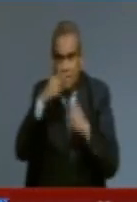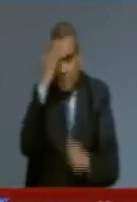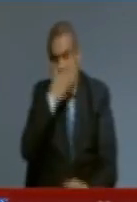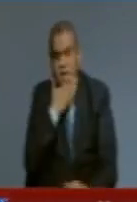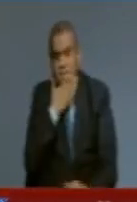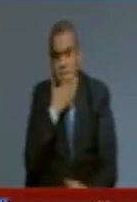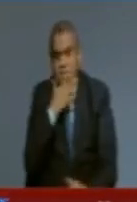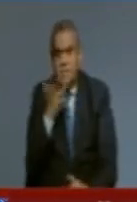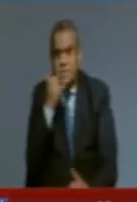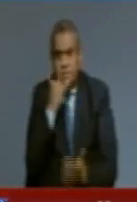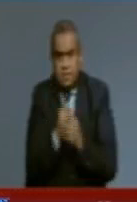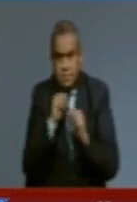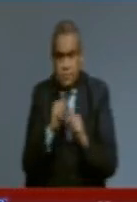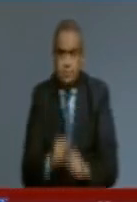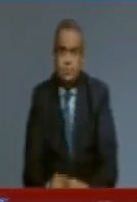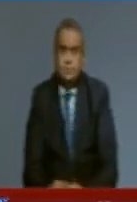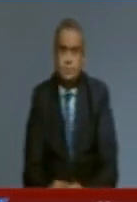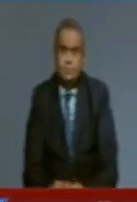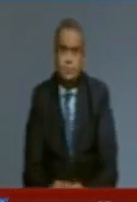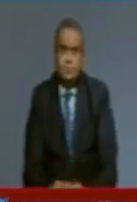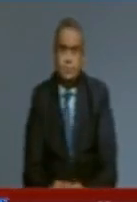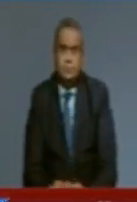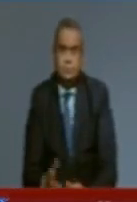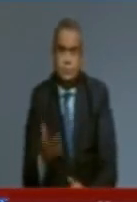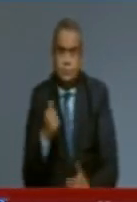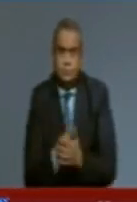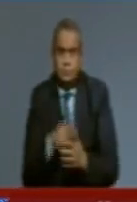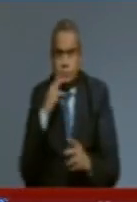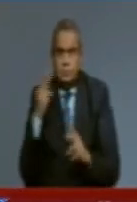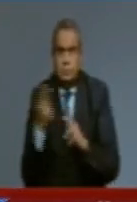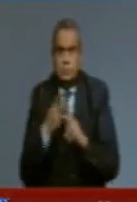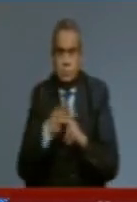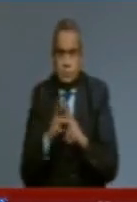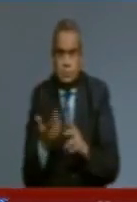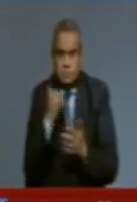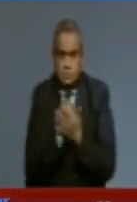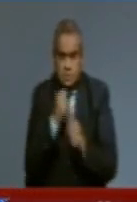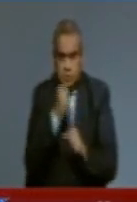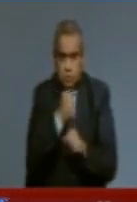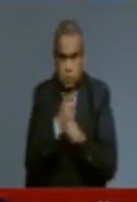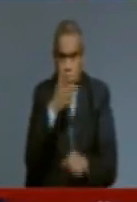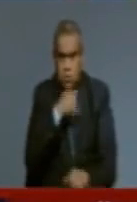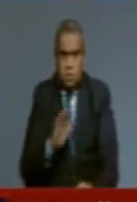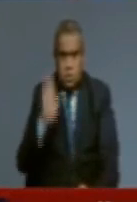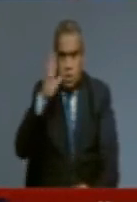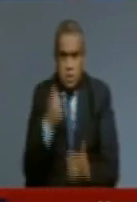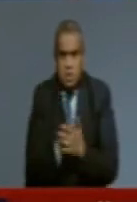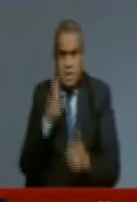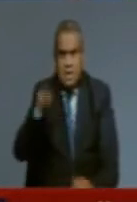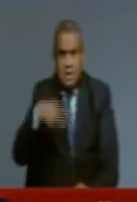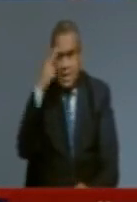فهناك أناس سكان محليون يعتنقون الدين المسيحي